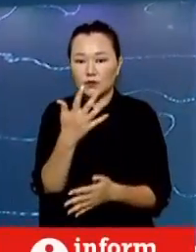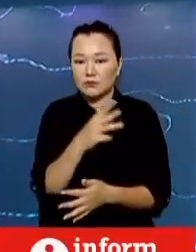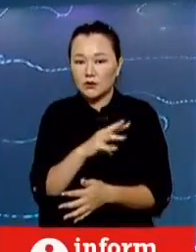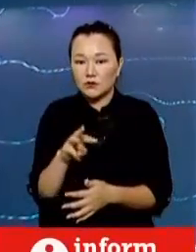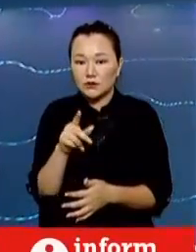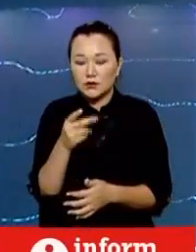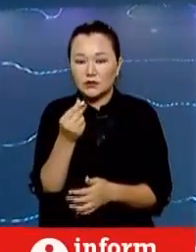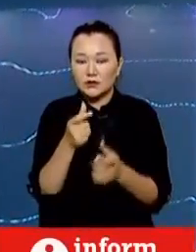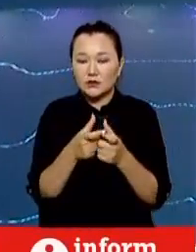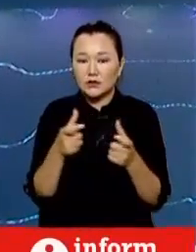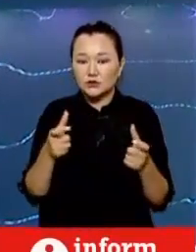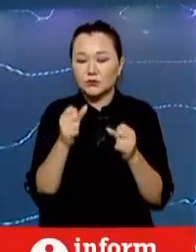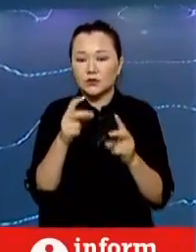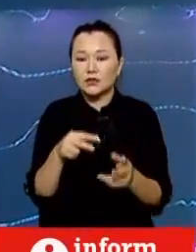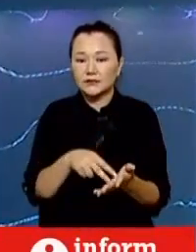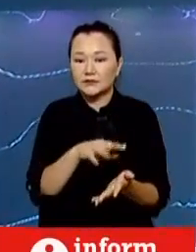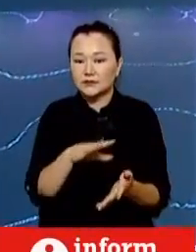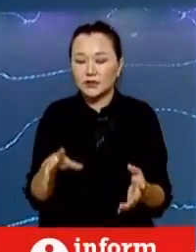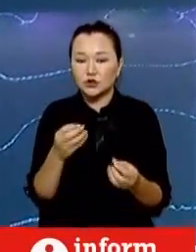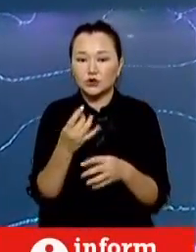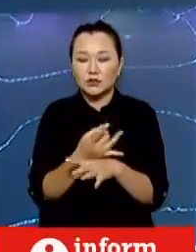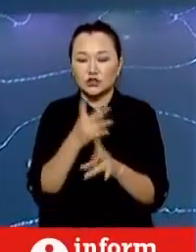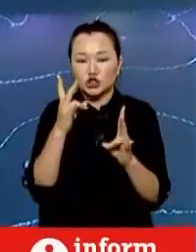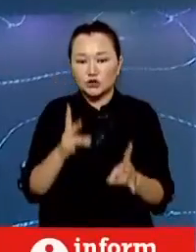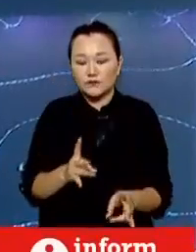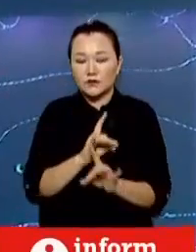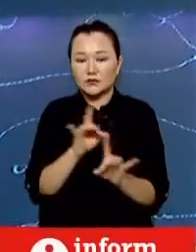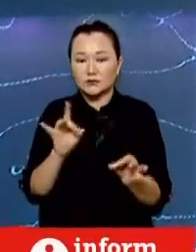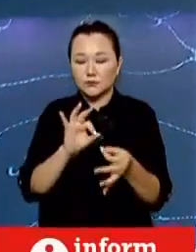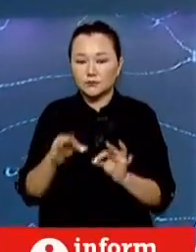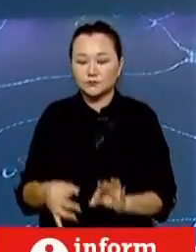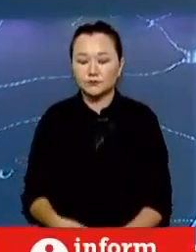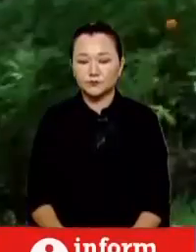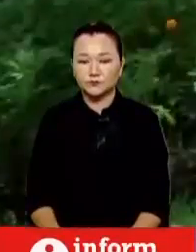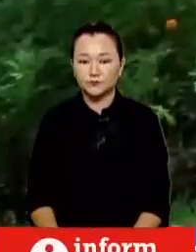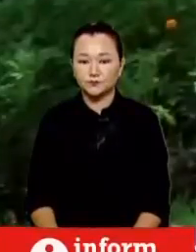тенге наличными. Как не стать очередной жертвой, расскажет Эльмира Ержанова.